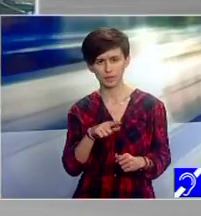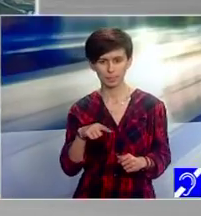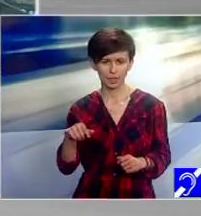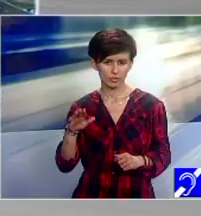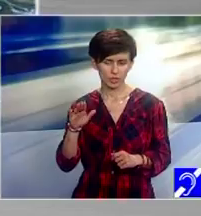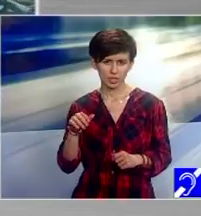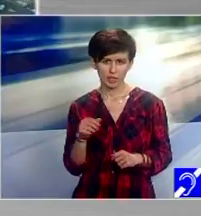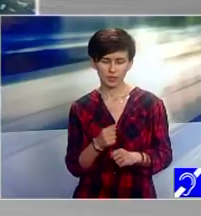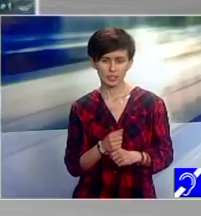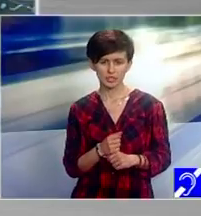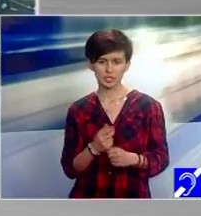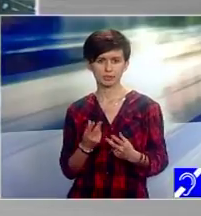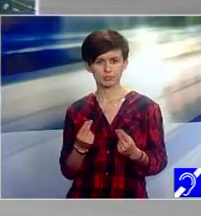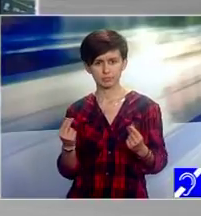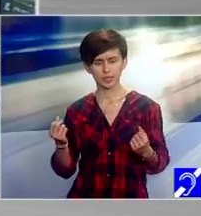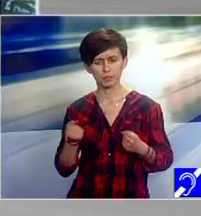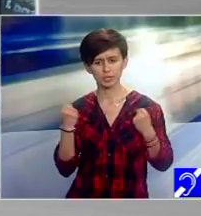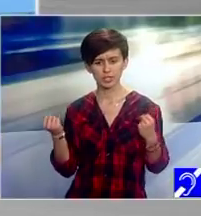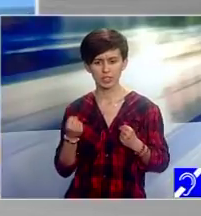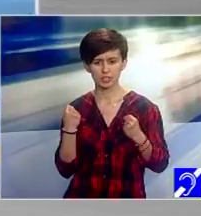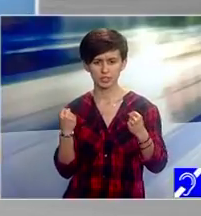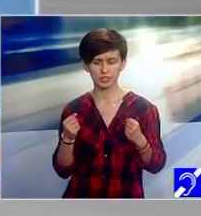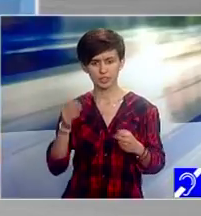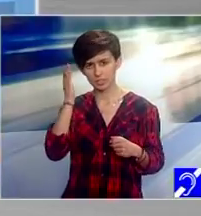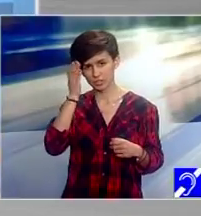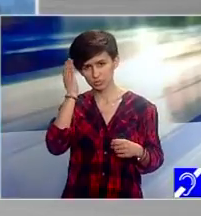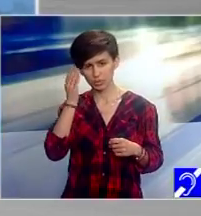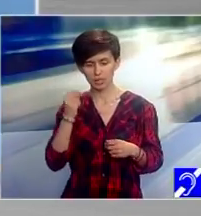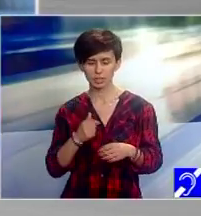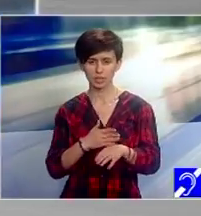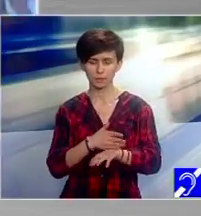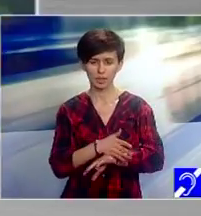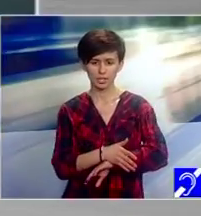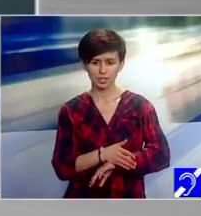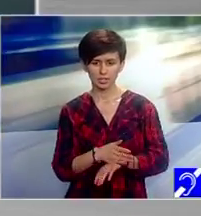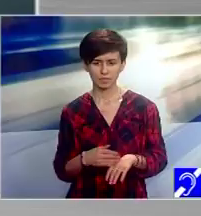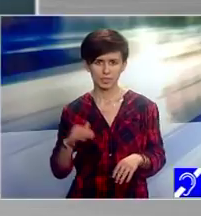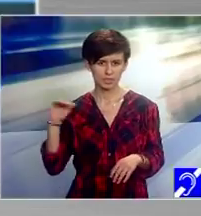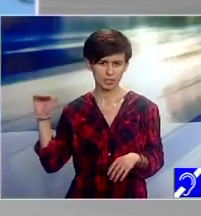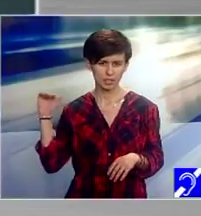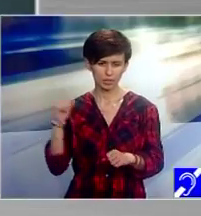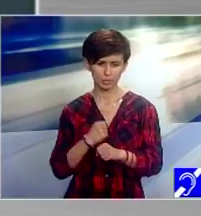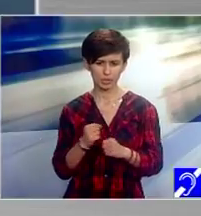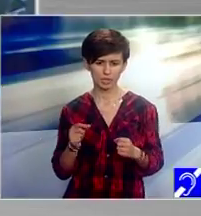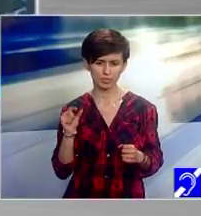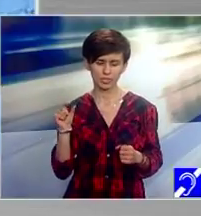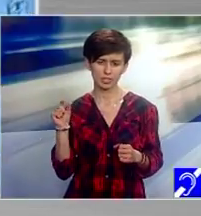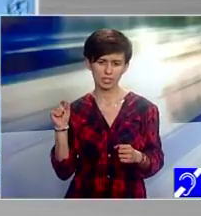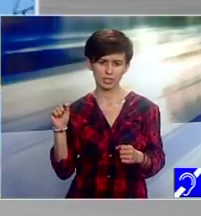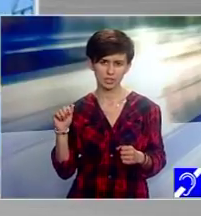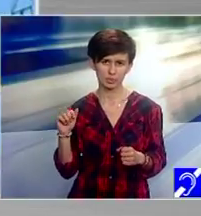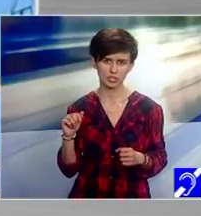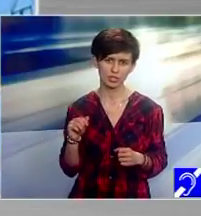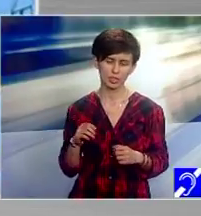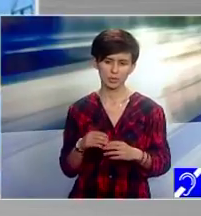o întreagă paletă de activități în școală, de la intervenție timpurie, așadar de la copilași foarte mici, până la o